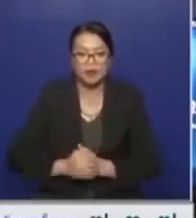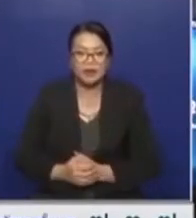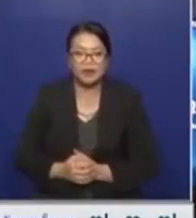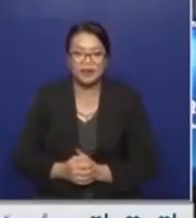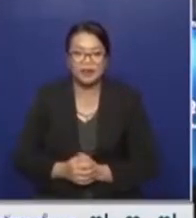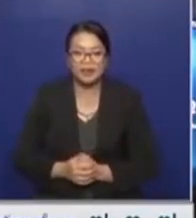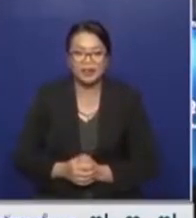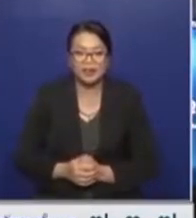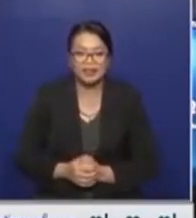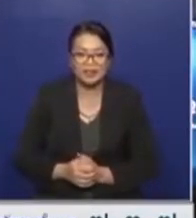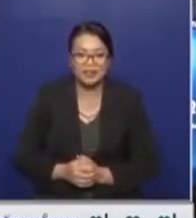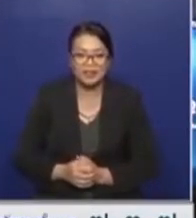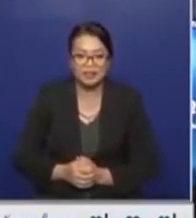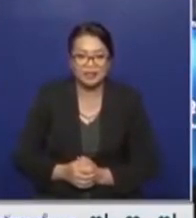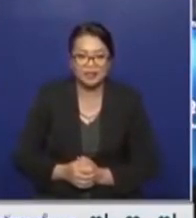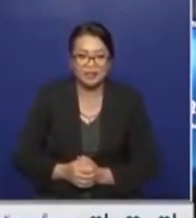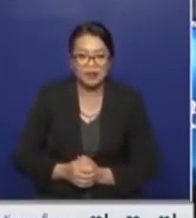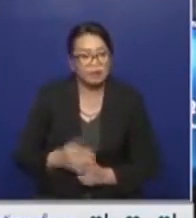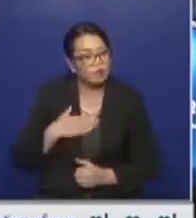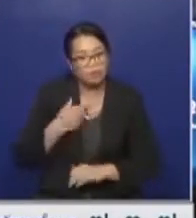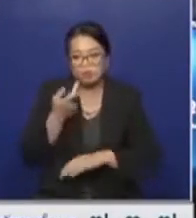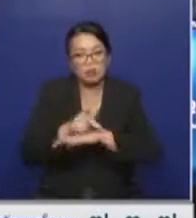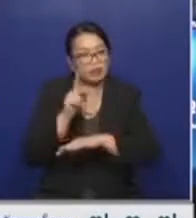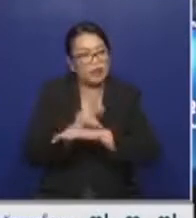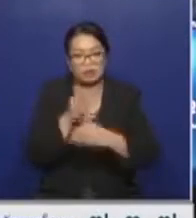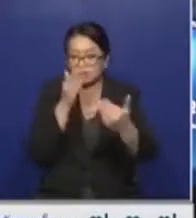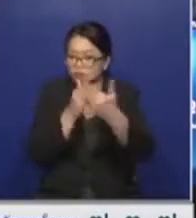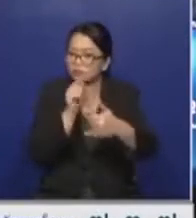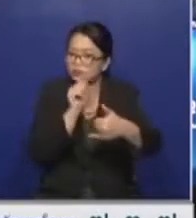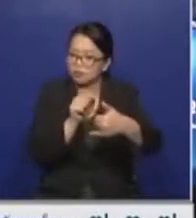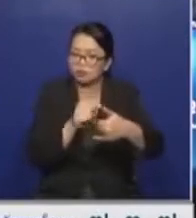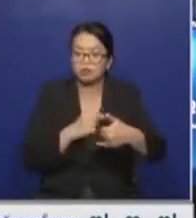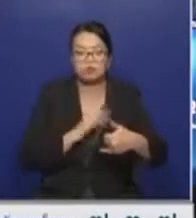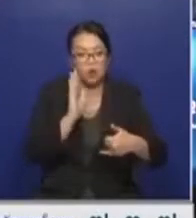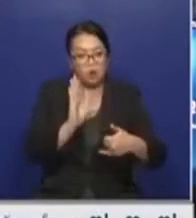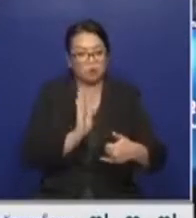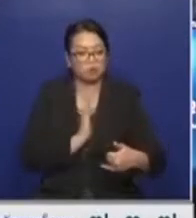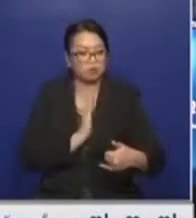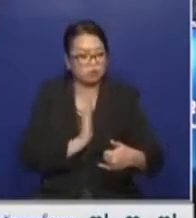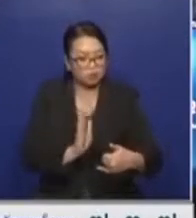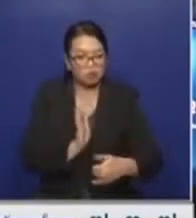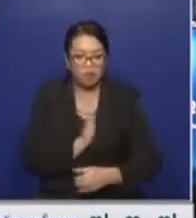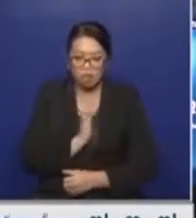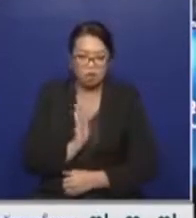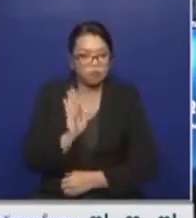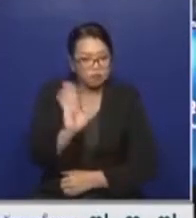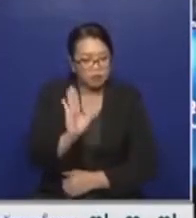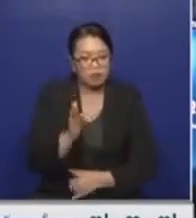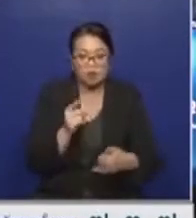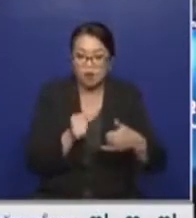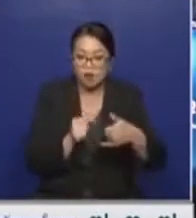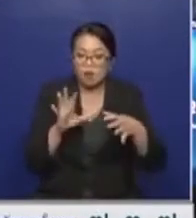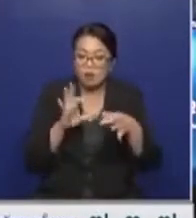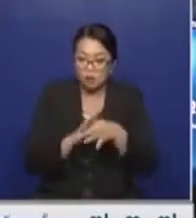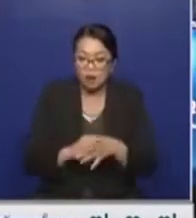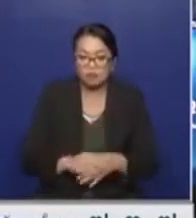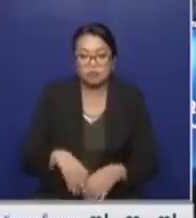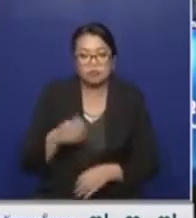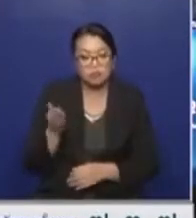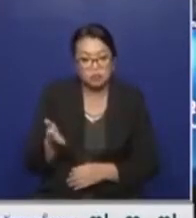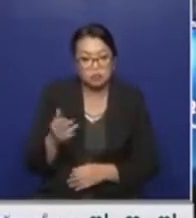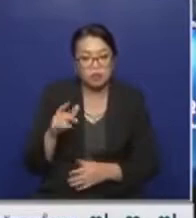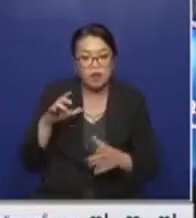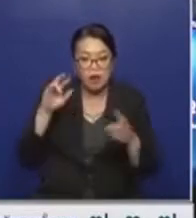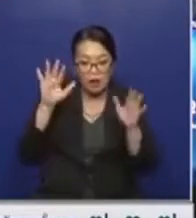มขอประท้วงท่านประธานในฐานะที่ผมขอเรียกร้องให้ท่านประธานทำตัวเป็นกลางครับการพูดถึงเผด็จการรัฐสภาวาทกรรมนี้เนี่ยไม่